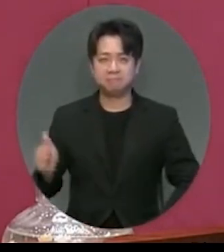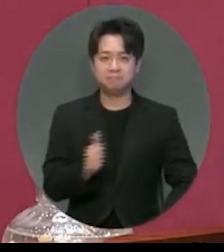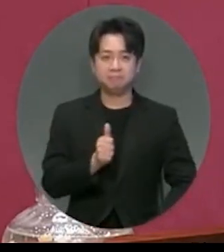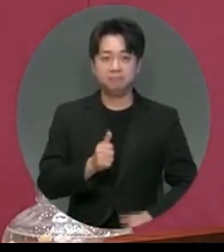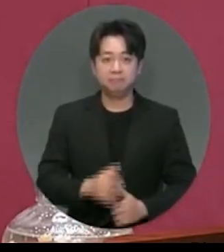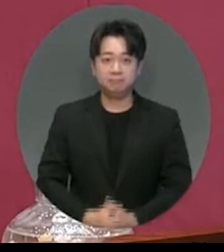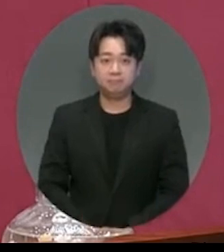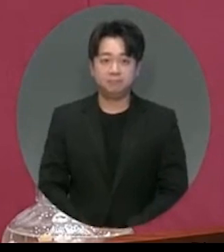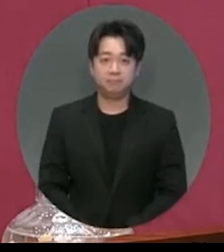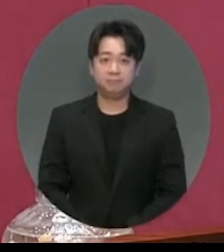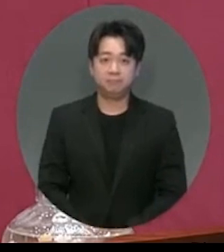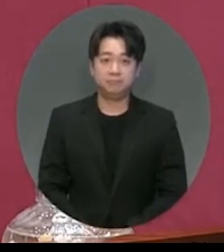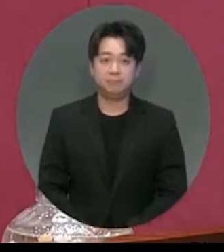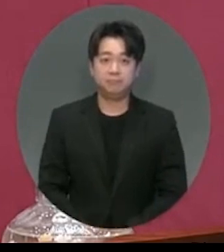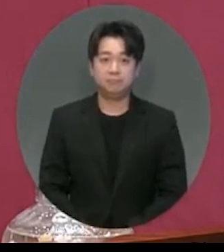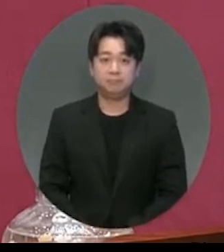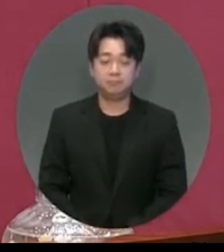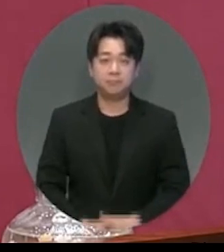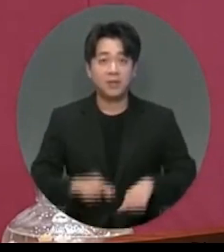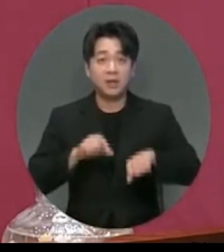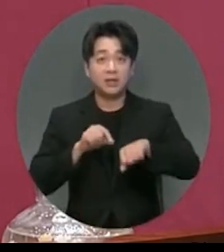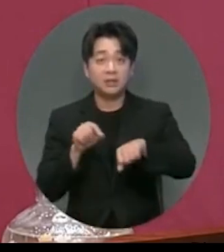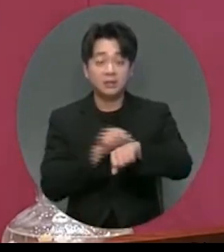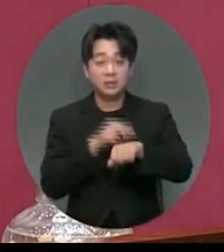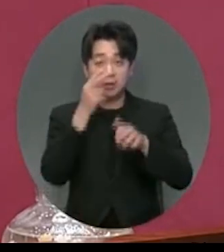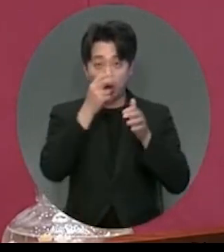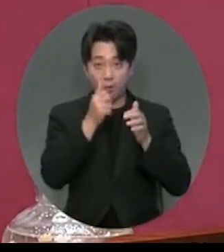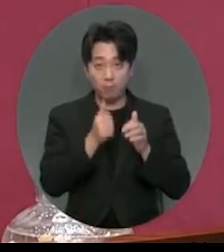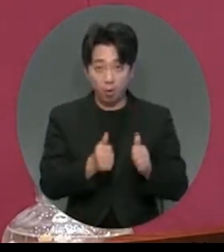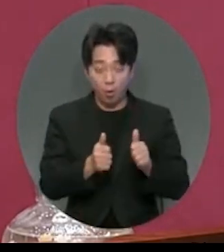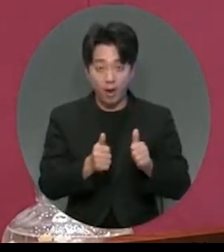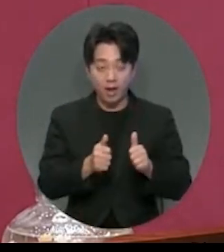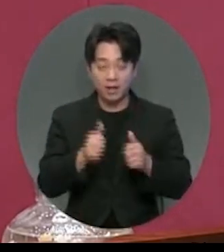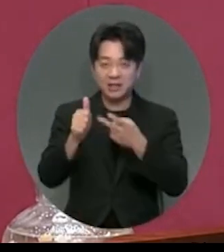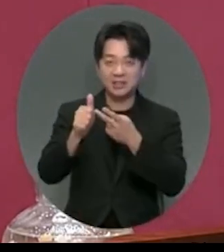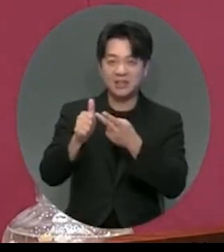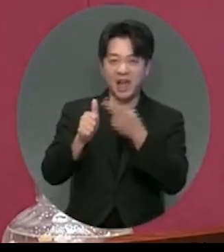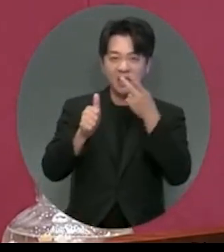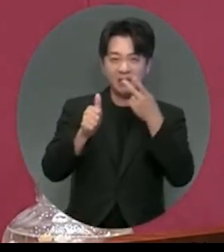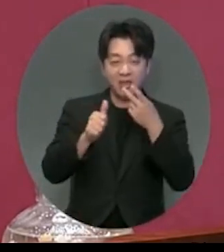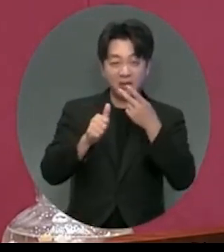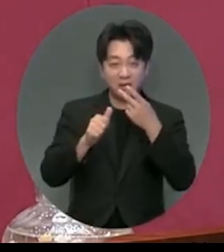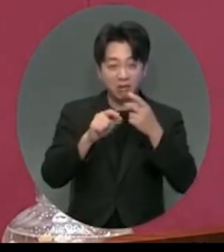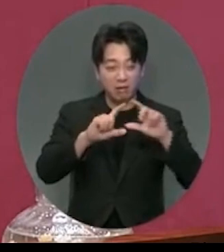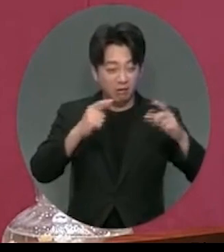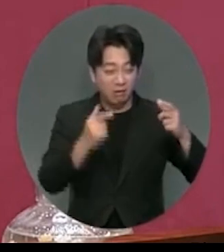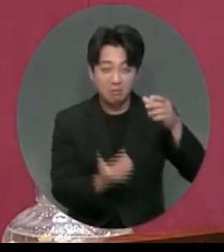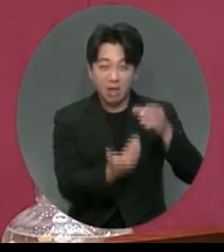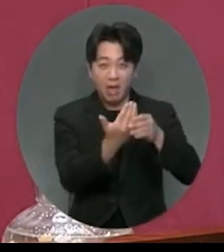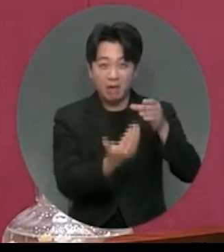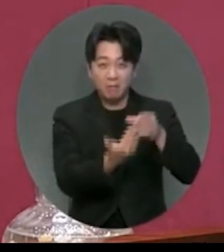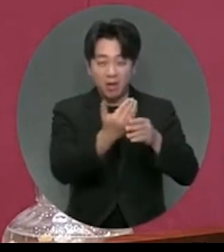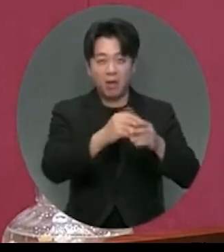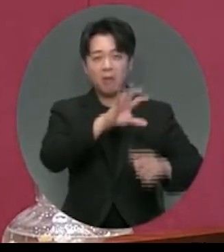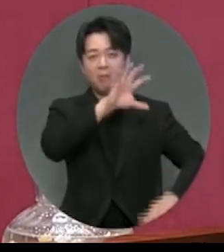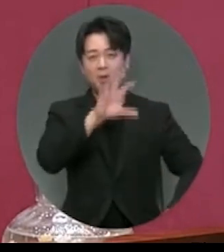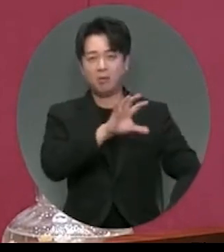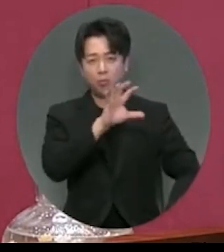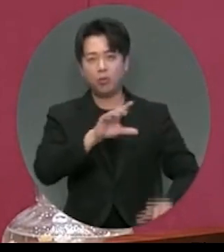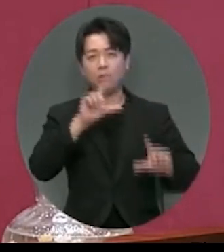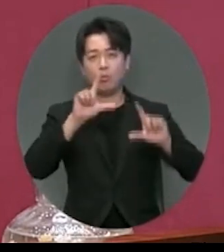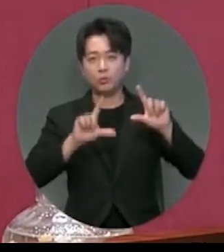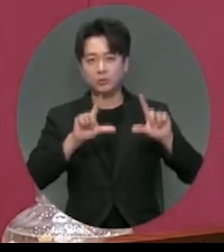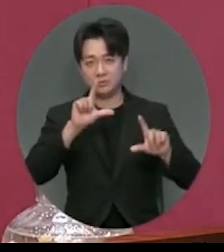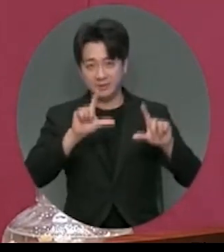예외적으로 행사되어야 될 특권과 그리고 탄핵이 난무하는 현실이 정상적인 국회의